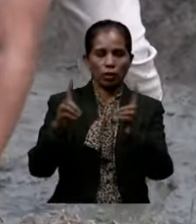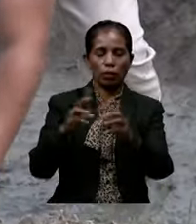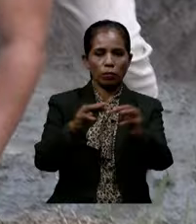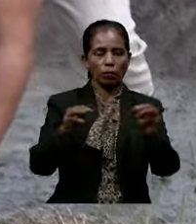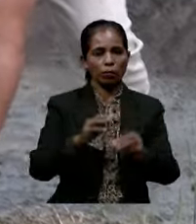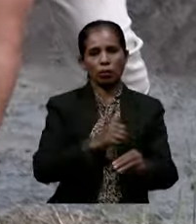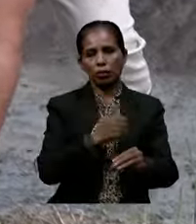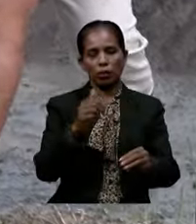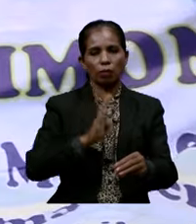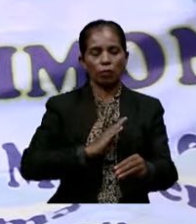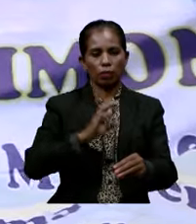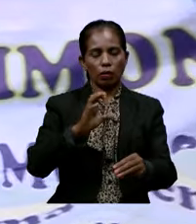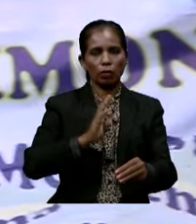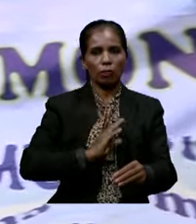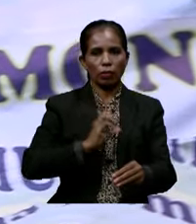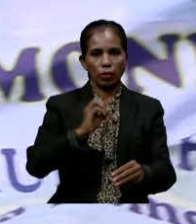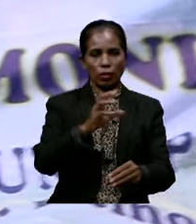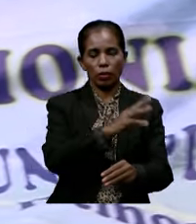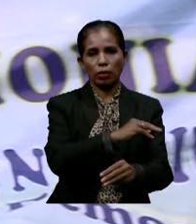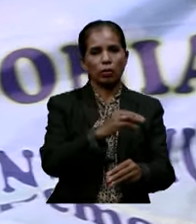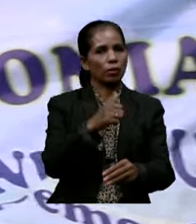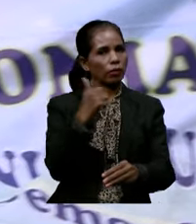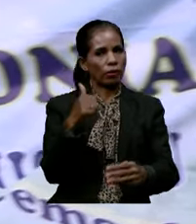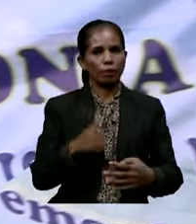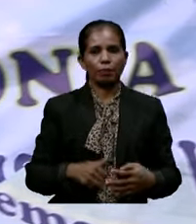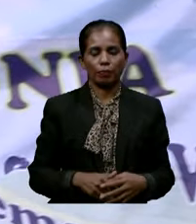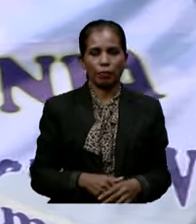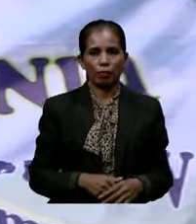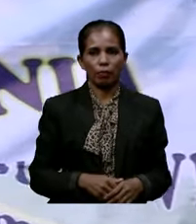Bobonaru Manatutu no Seluktan. Luciano Maral, David Gonsalves, ZMN.